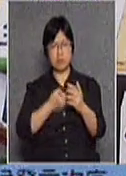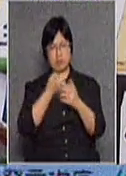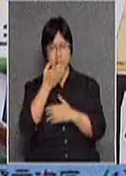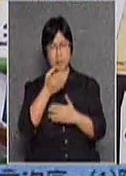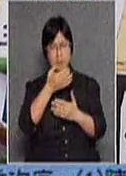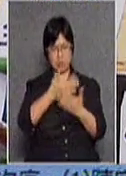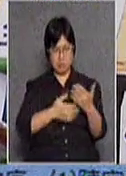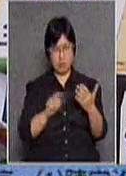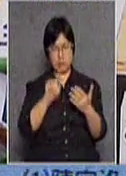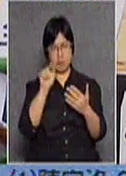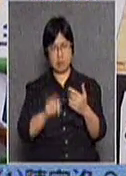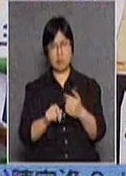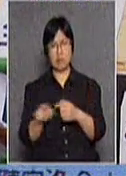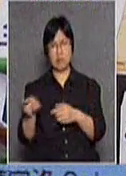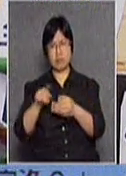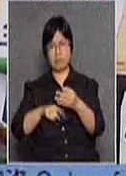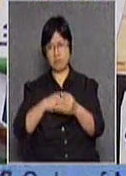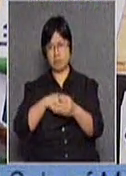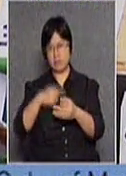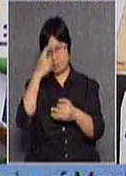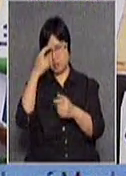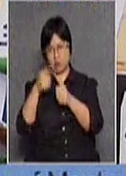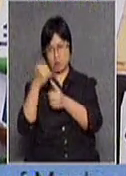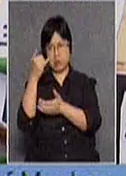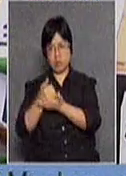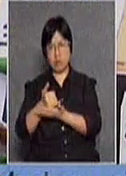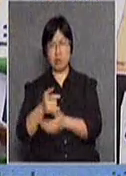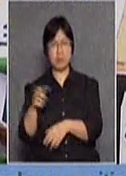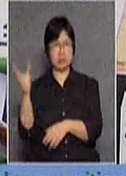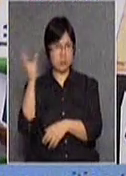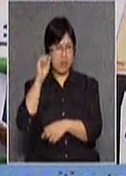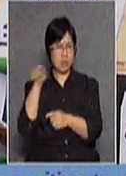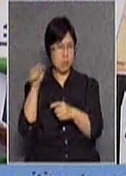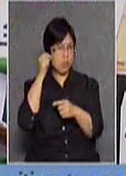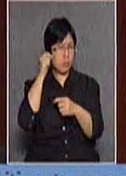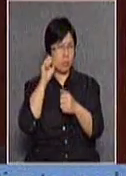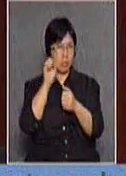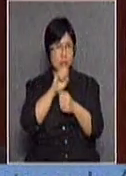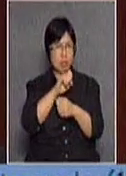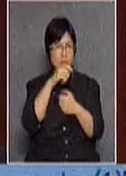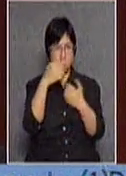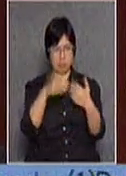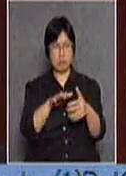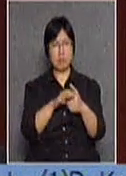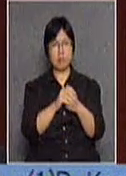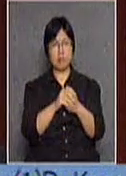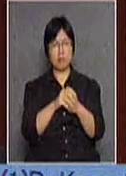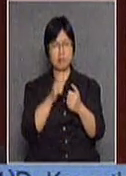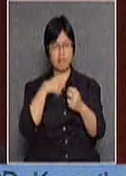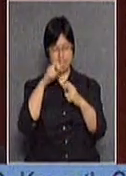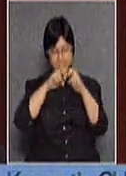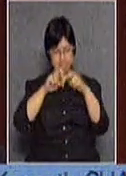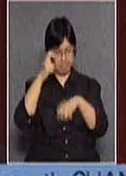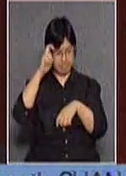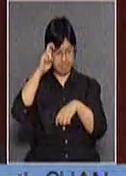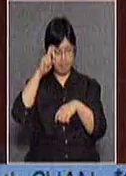題，梁國雄議員你就首先應該坐低。我聽了李慧瓊議員的意見，我去分析